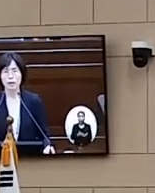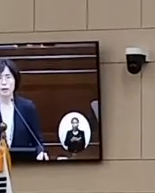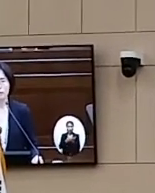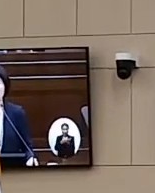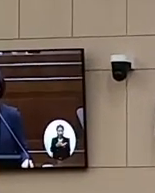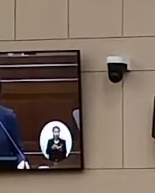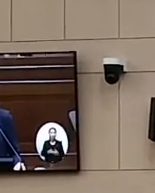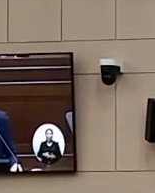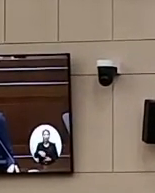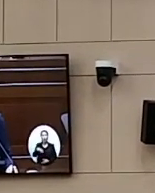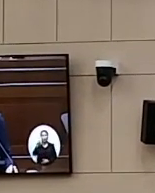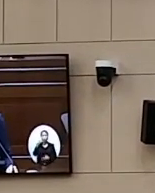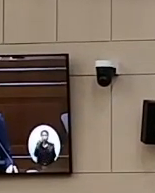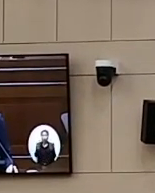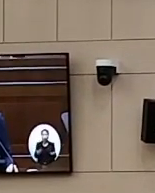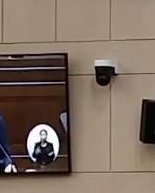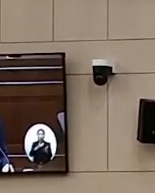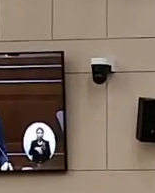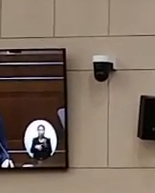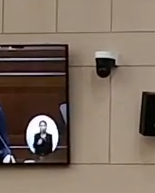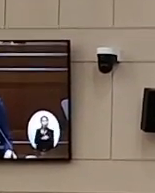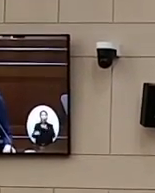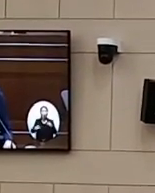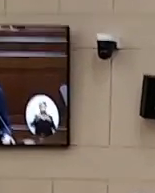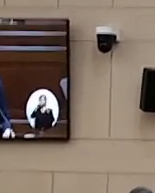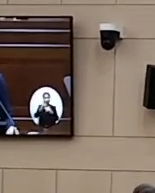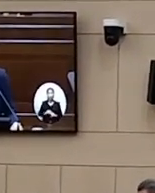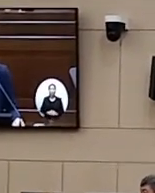보고드리겠습니다. 먼저 휴회전위원회 활동사항입니다.